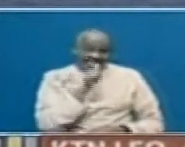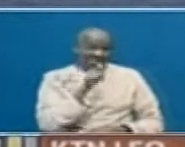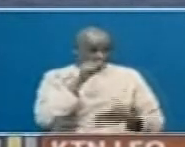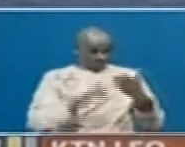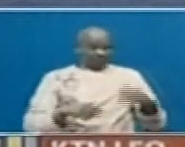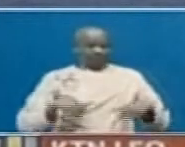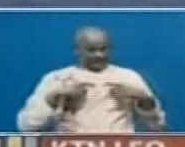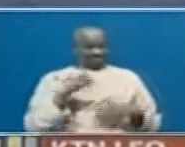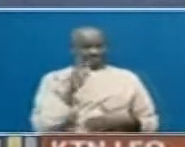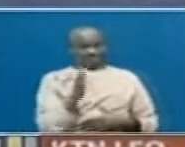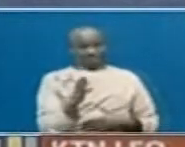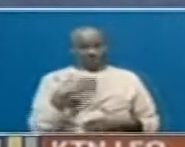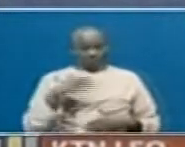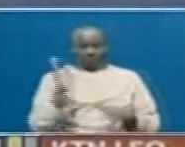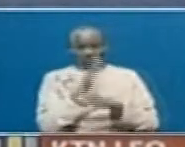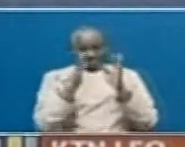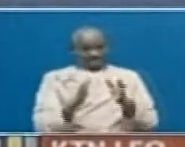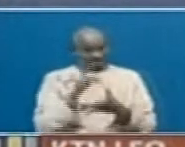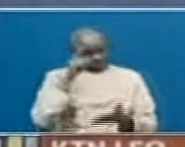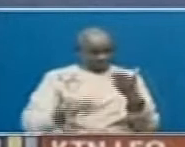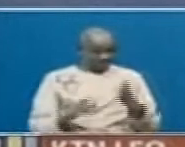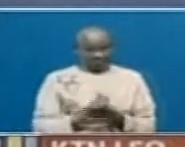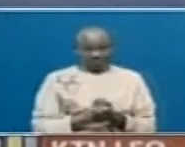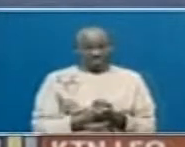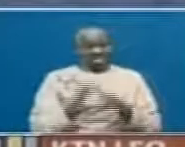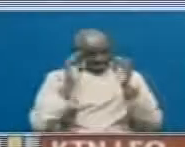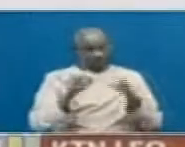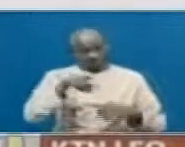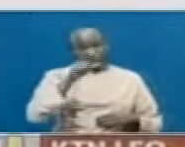ya maisha ya wasanii, ukitaka